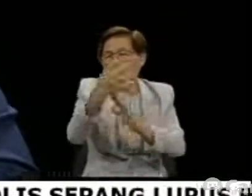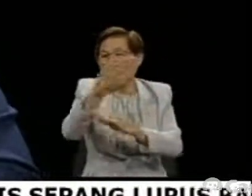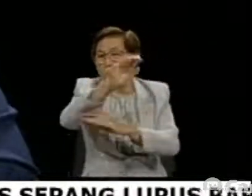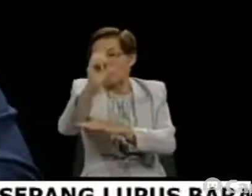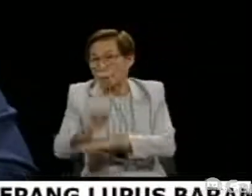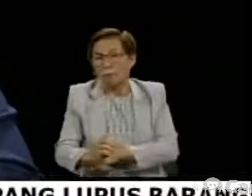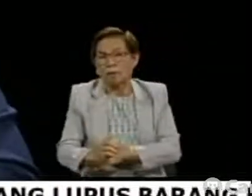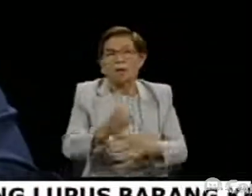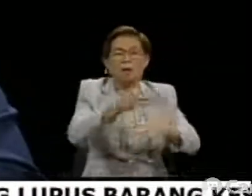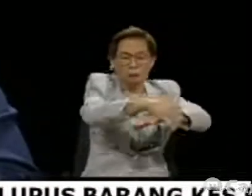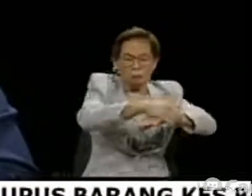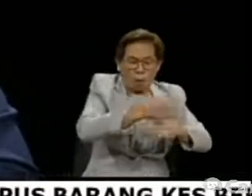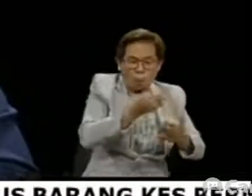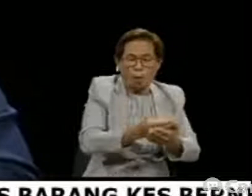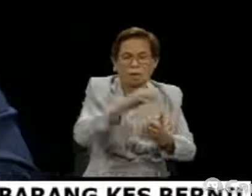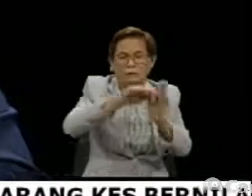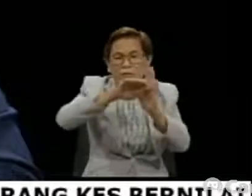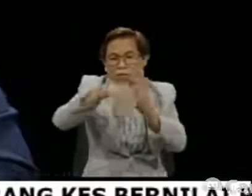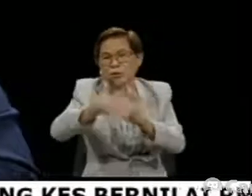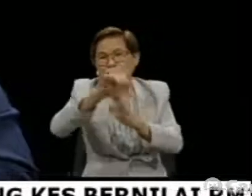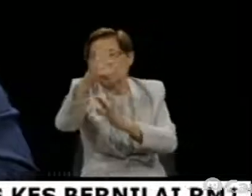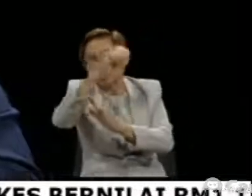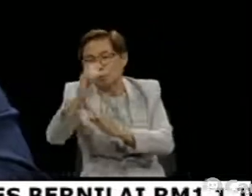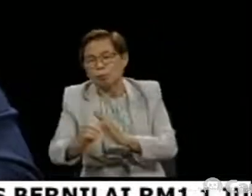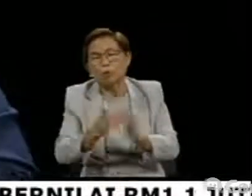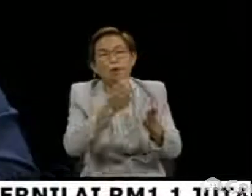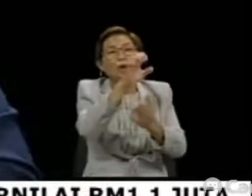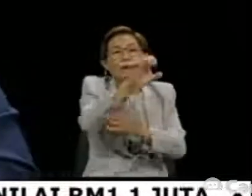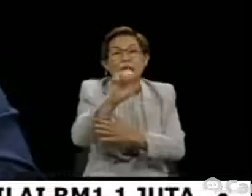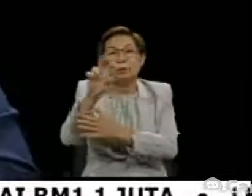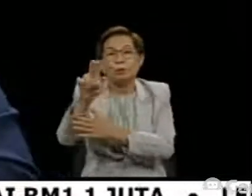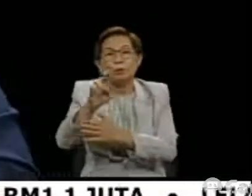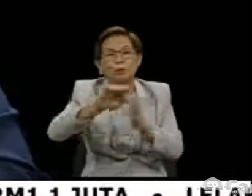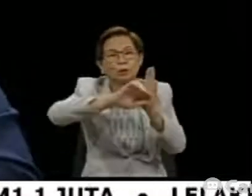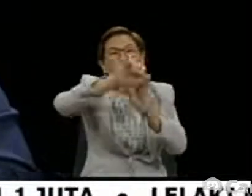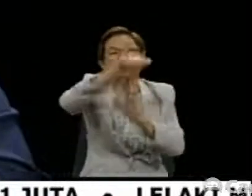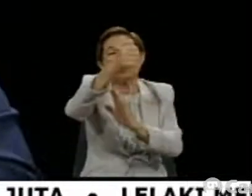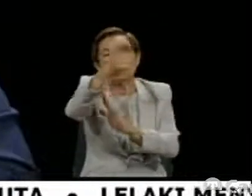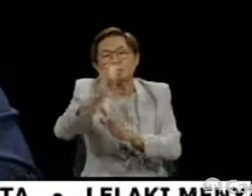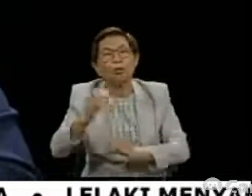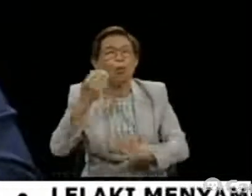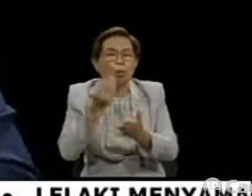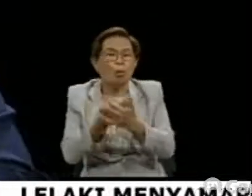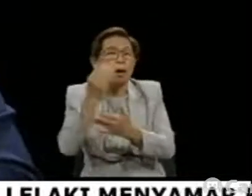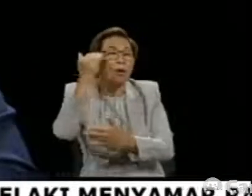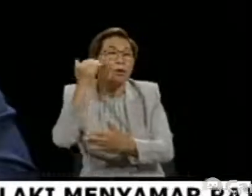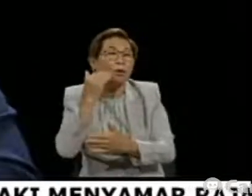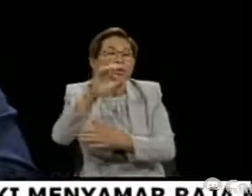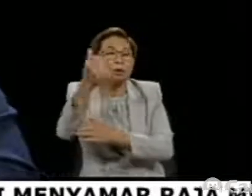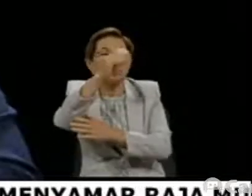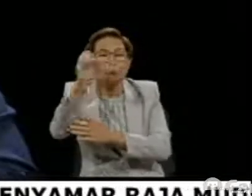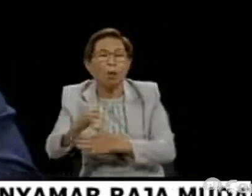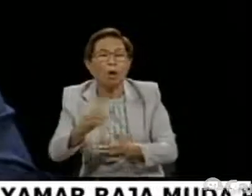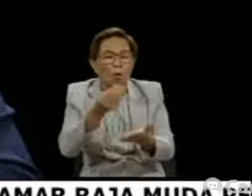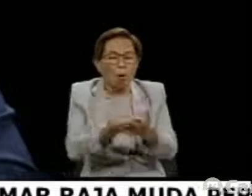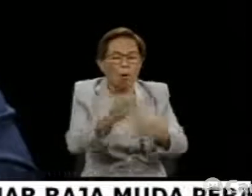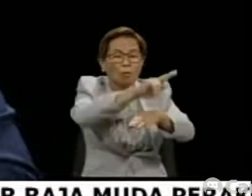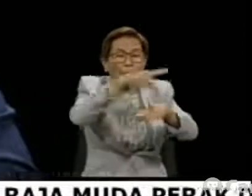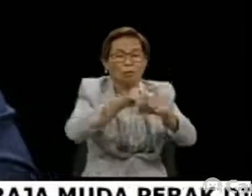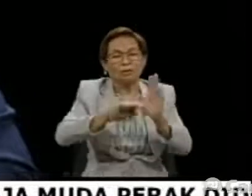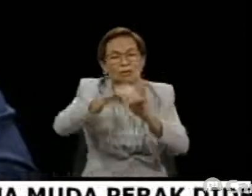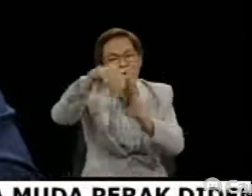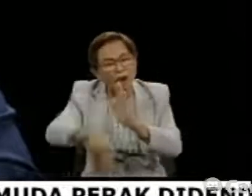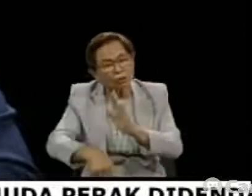Poundsterling jatuh 10 patuh Yuro jatuh peratus Won Korea dt-900 facial Filipina penjatuh Taliban